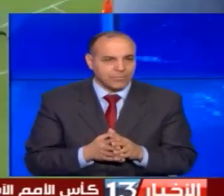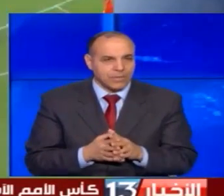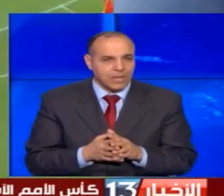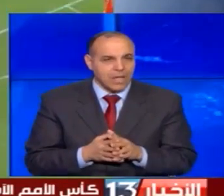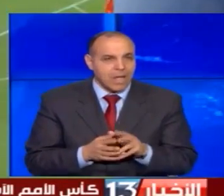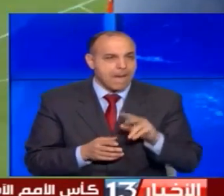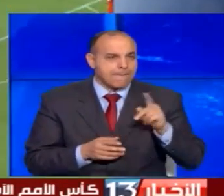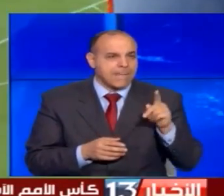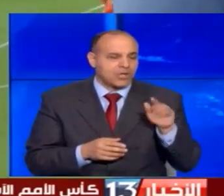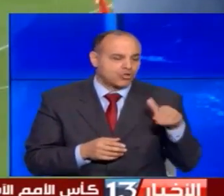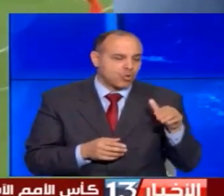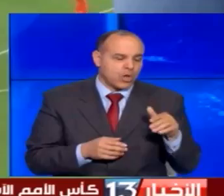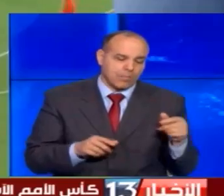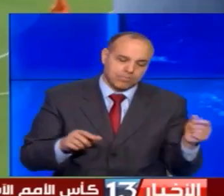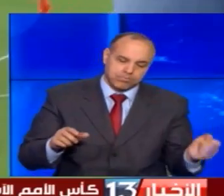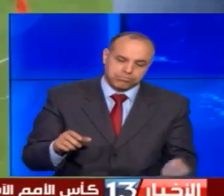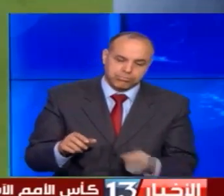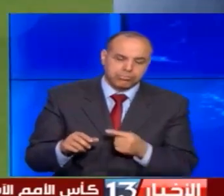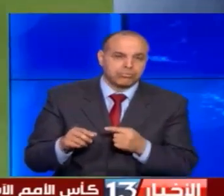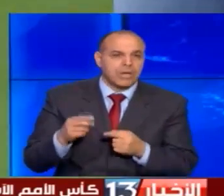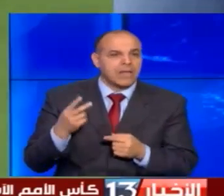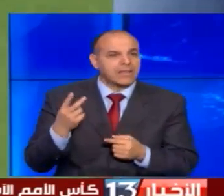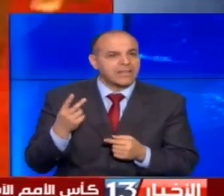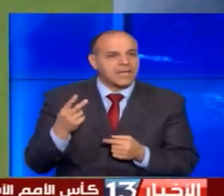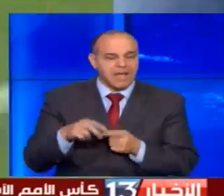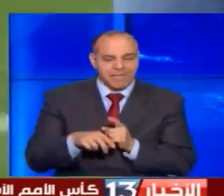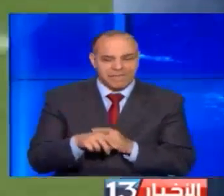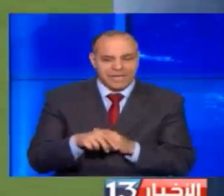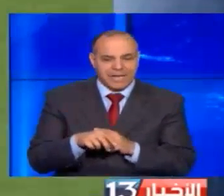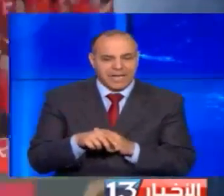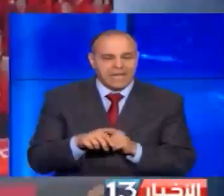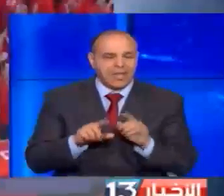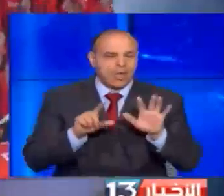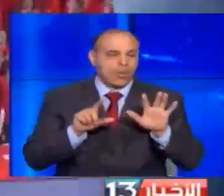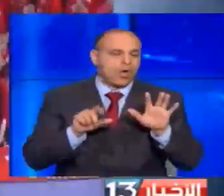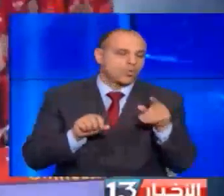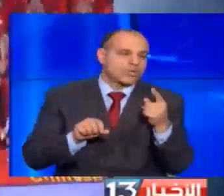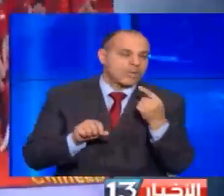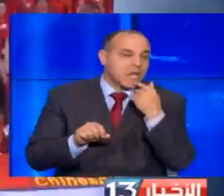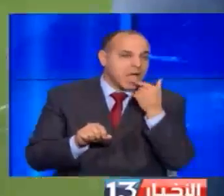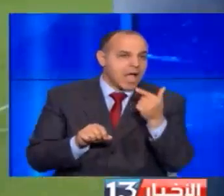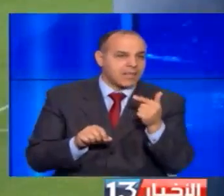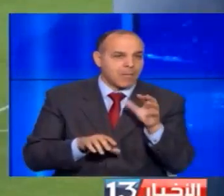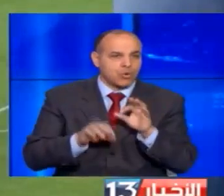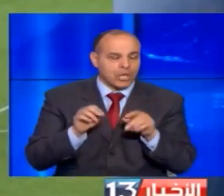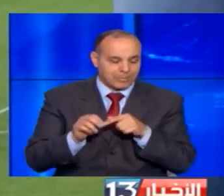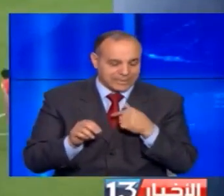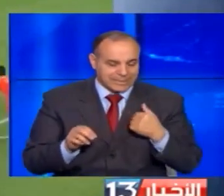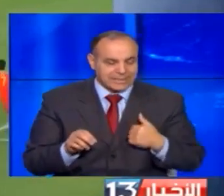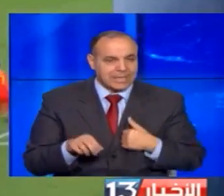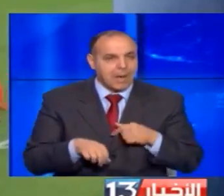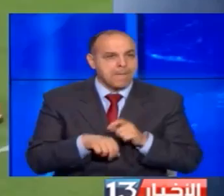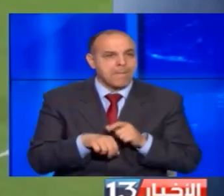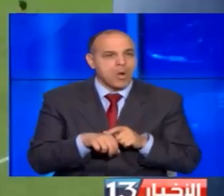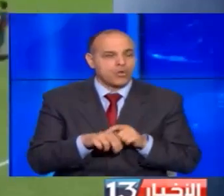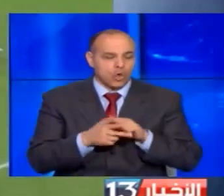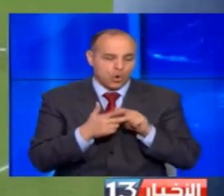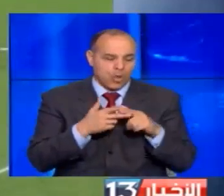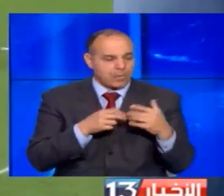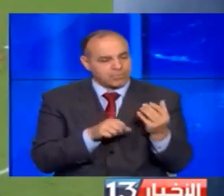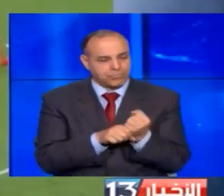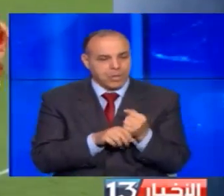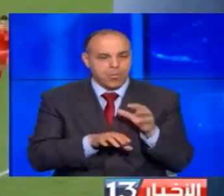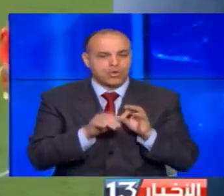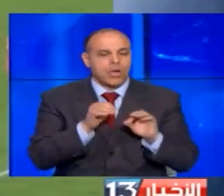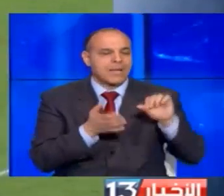يضيف مواطنه جاولين هدف الفوز في الدقيقة 71 ليضرب منتخب الصين موعدا في ربع نهائي مع